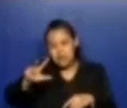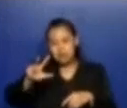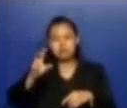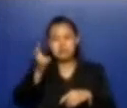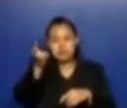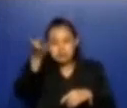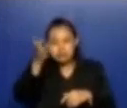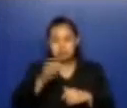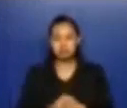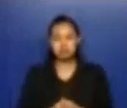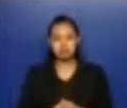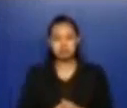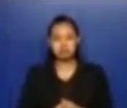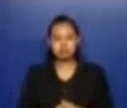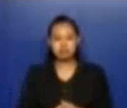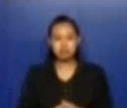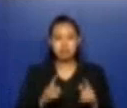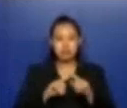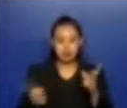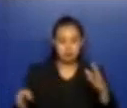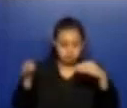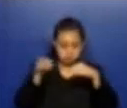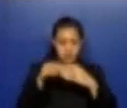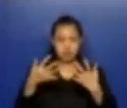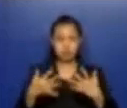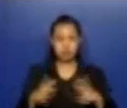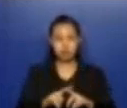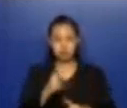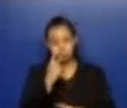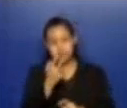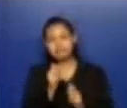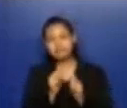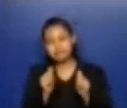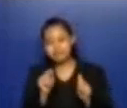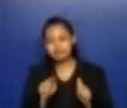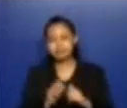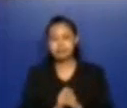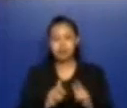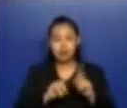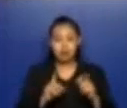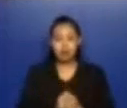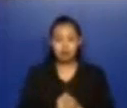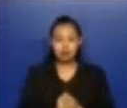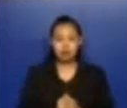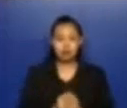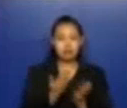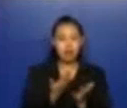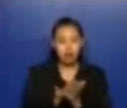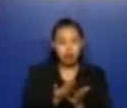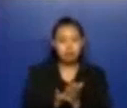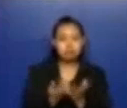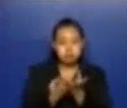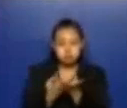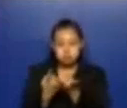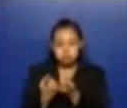0.03% แต่ในขณะเดียวกันแม้นว่าจะเพิ่มขึ้นเหมือนจะดูดีแต่ปริมาณของเม็ดเงินครับ